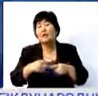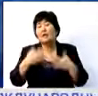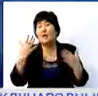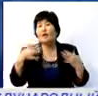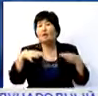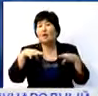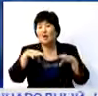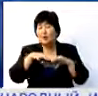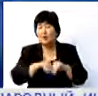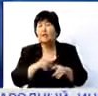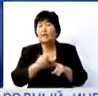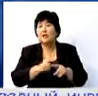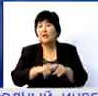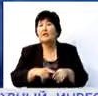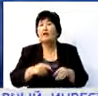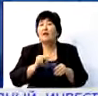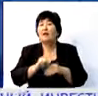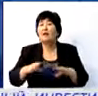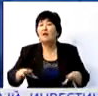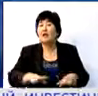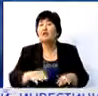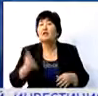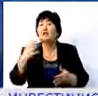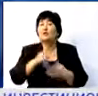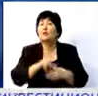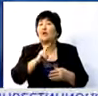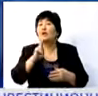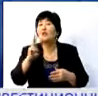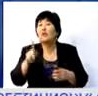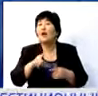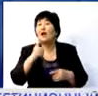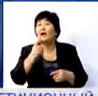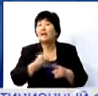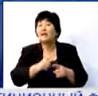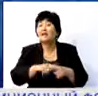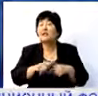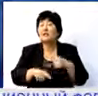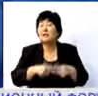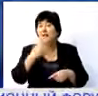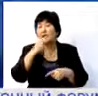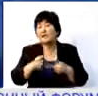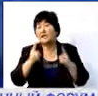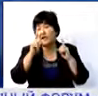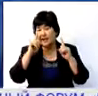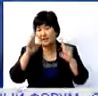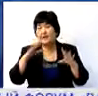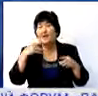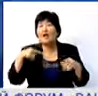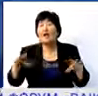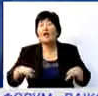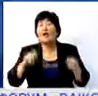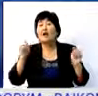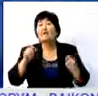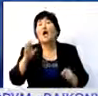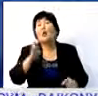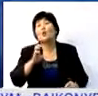вытеснил арену лошадей, исконное занятие не кануло в лету. Один из тех, кто продолжает традиции, известный коневод из Ширинского района